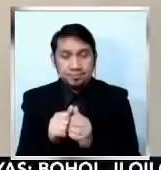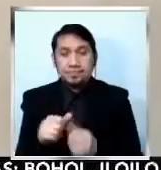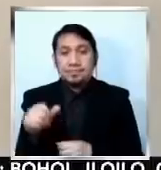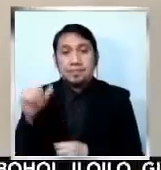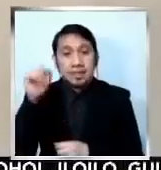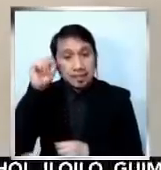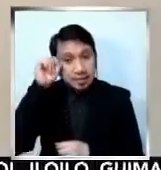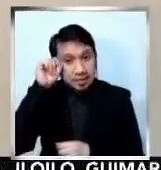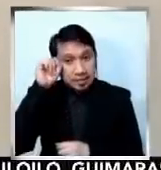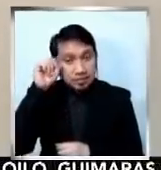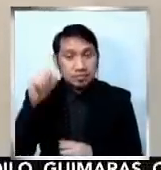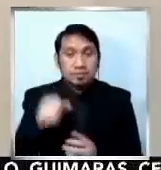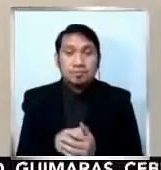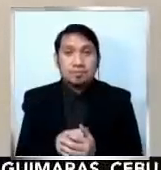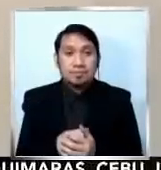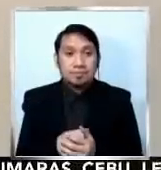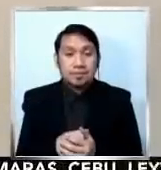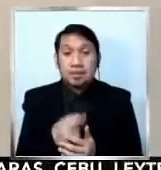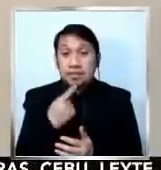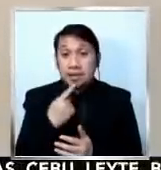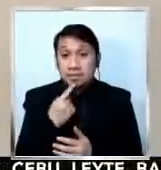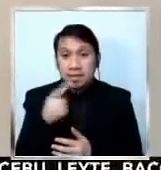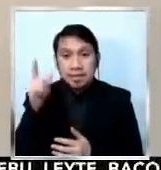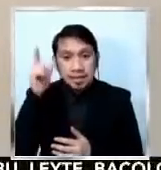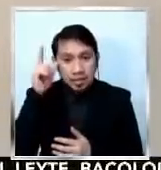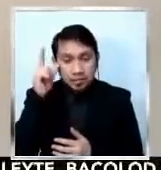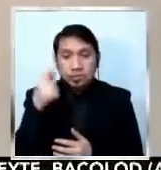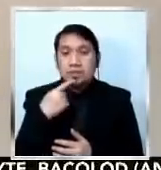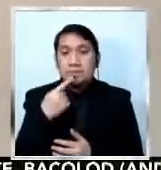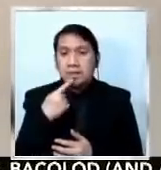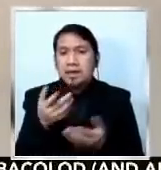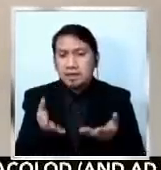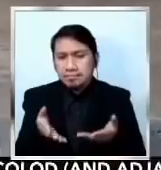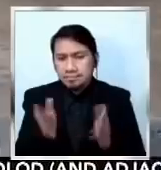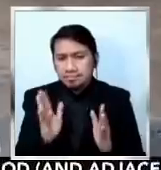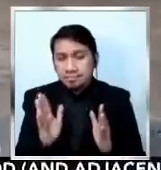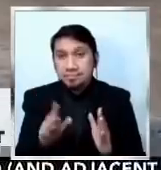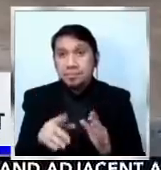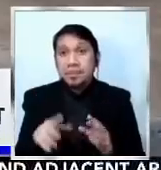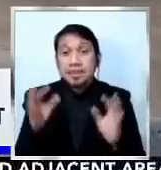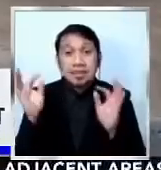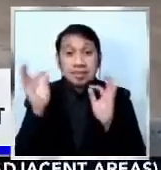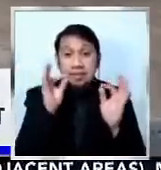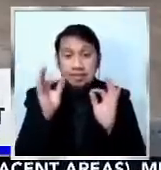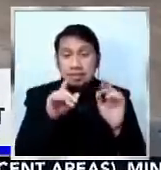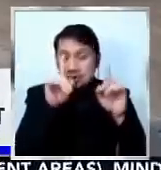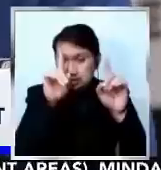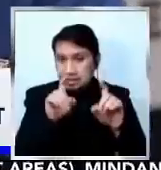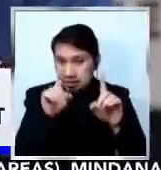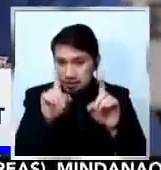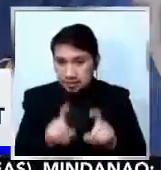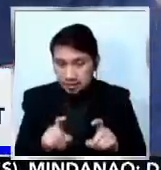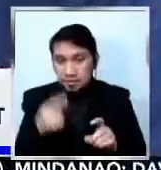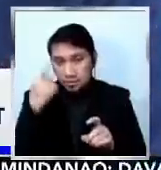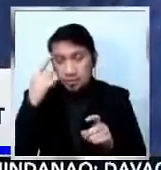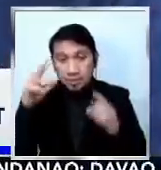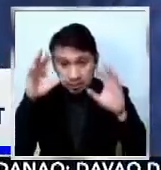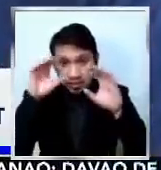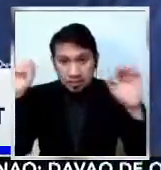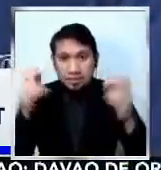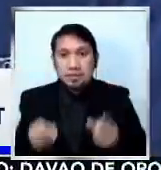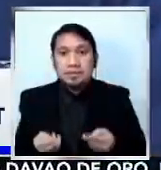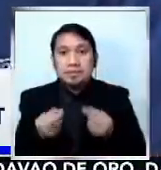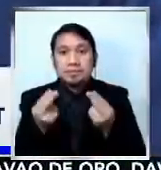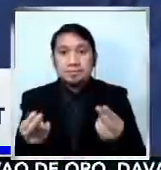Soto. Sabi ni Lacson, payag siya sa mungkahing sumailalim sa drug testing ang mga presidential aspirants. Sa buong buhay ko, hindi